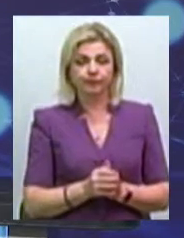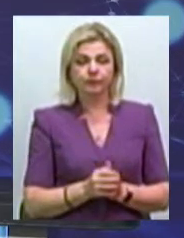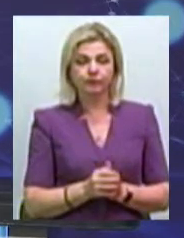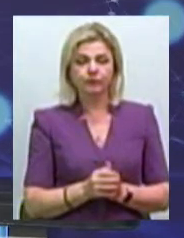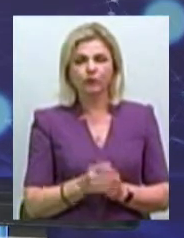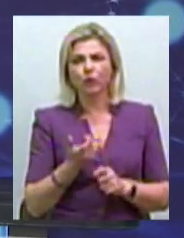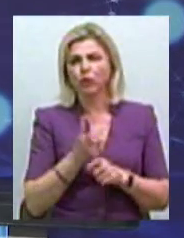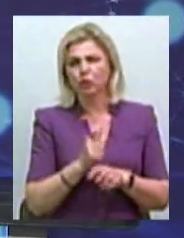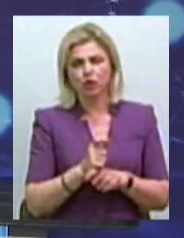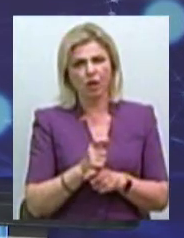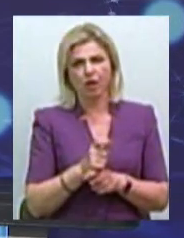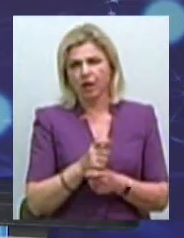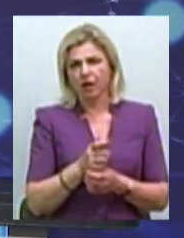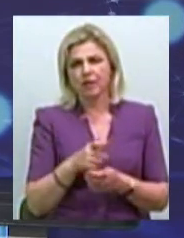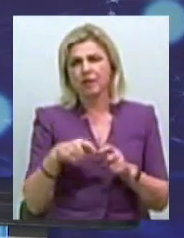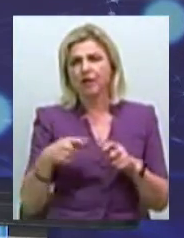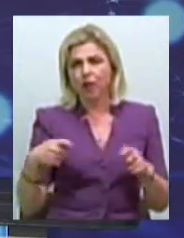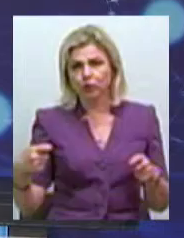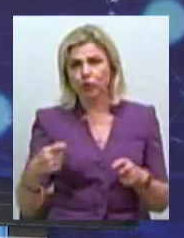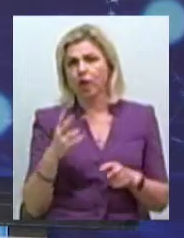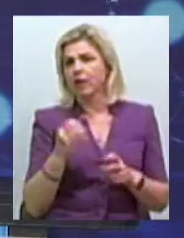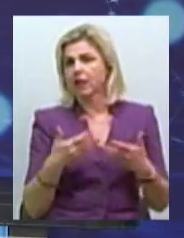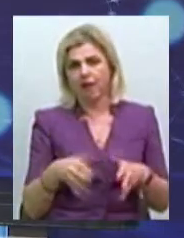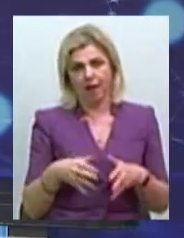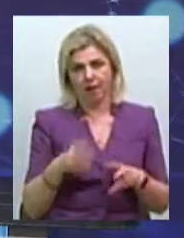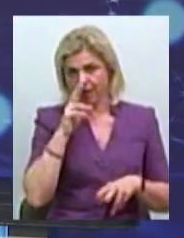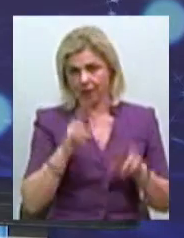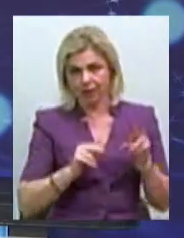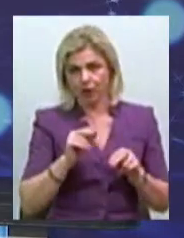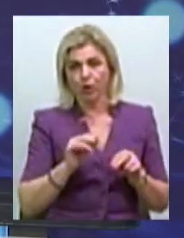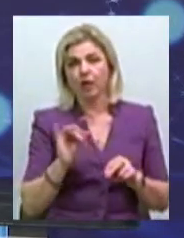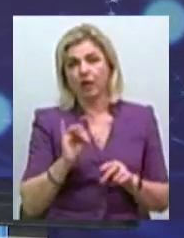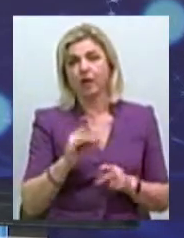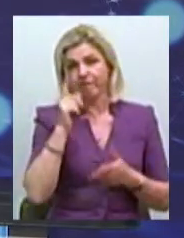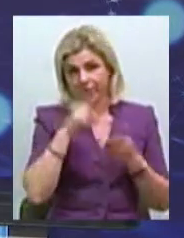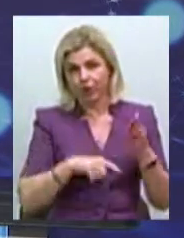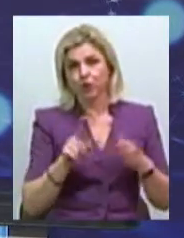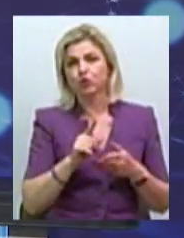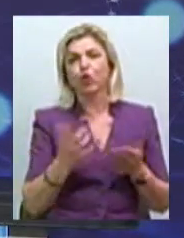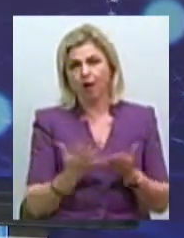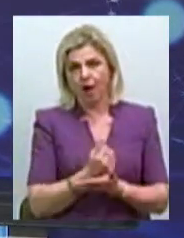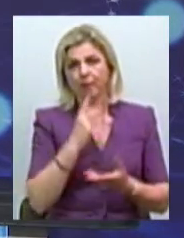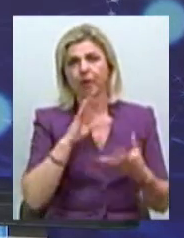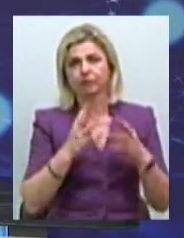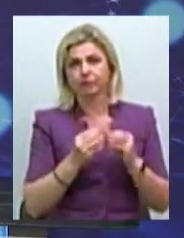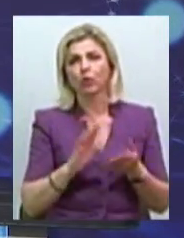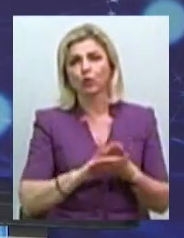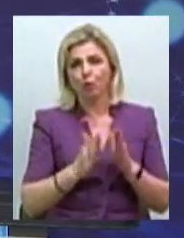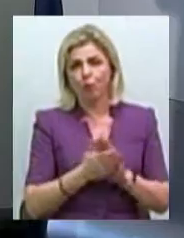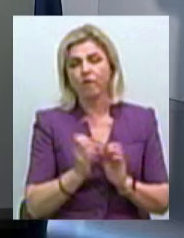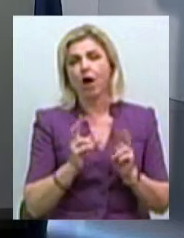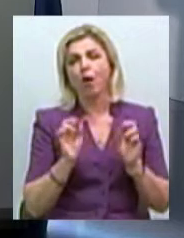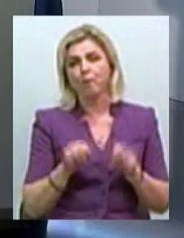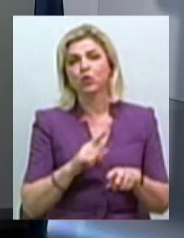забюрократизований, але ми не втрачаємо надії, ми надіємося, що нам вдасться домовитися і як можна швидше